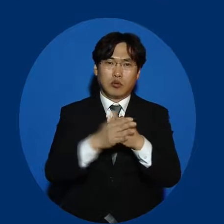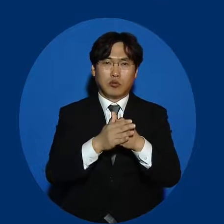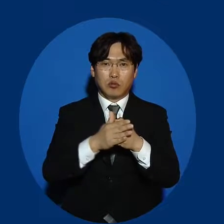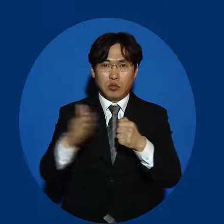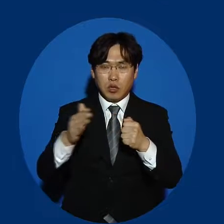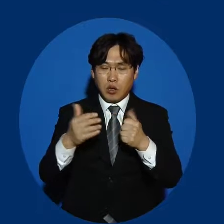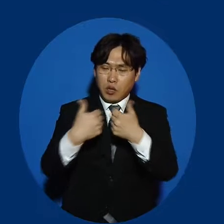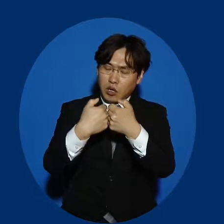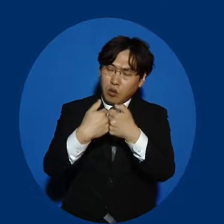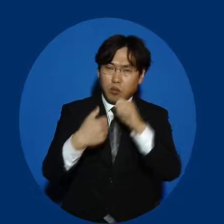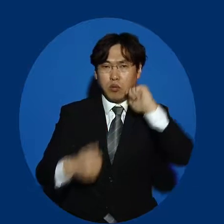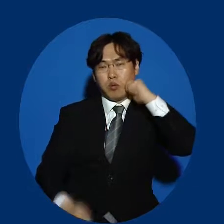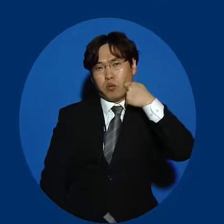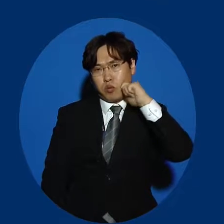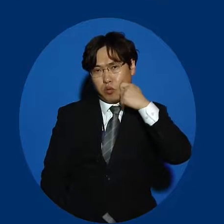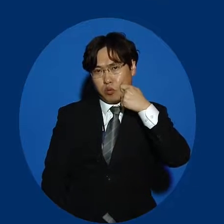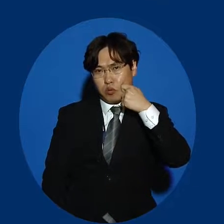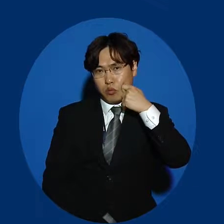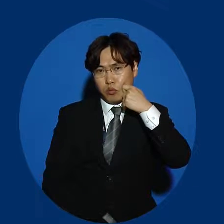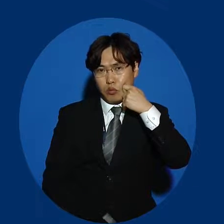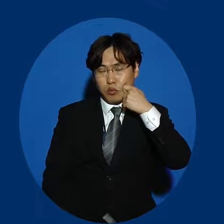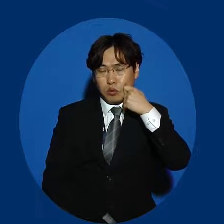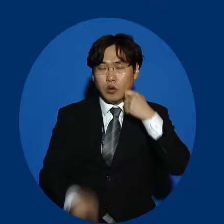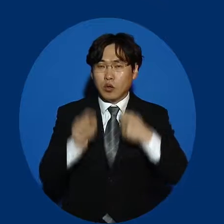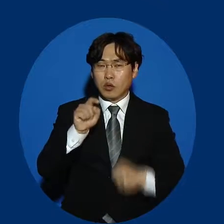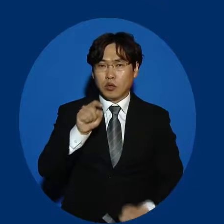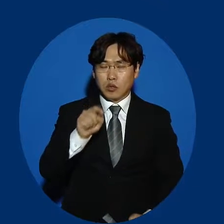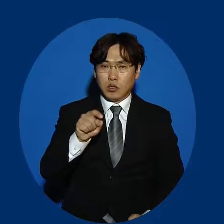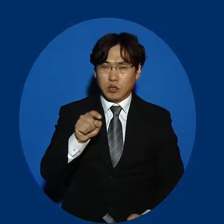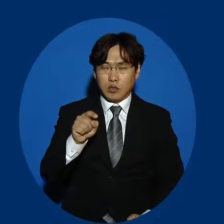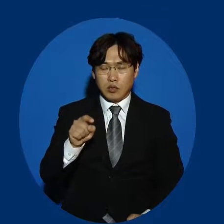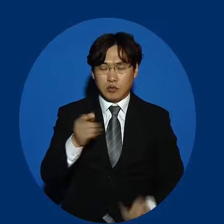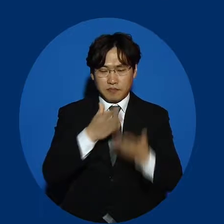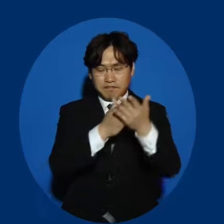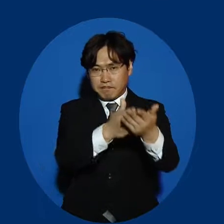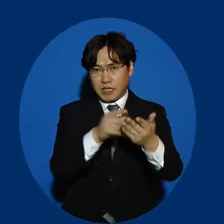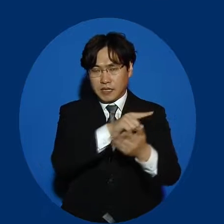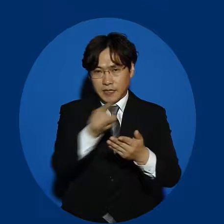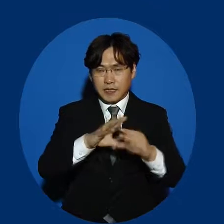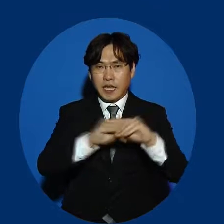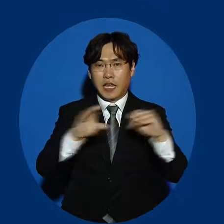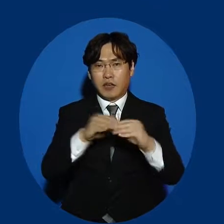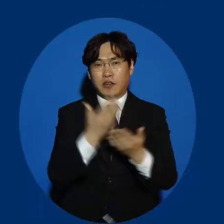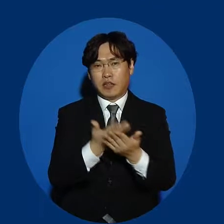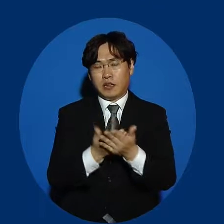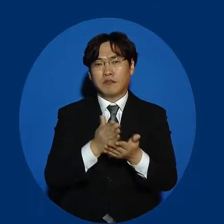보니까 상담을 할 수 없는 문제가 있어서 저희가 저희가 그 진정을 여러 차례 받았습니다. 상담을 하고